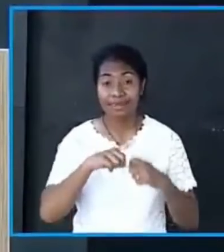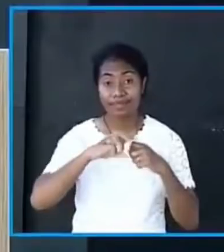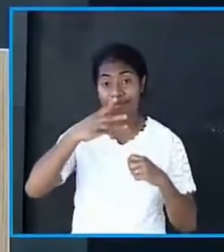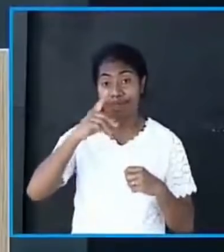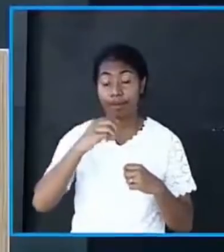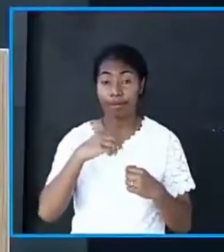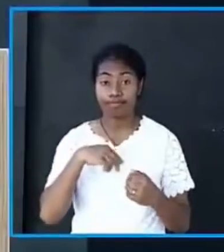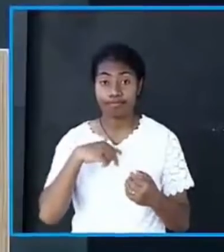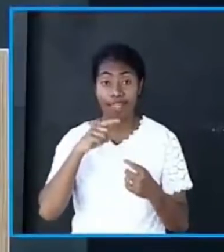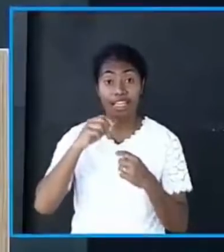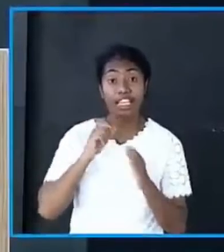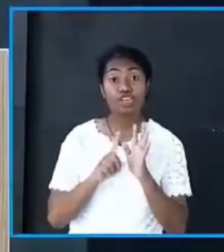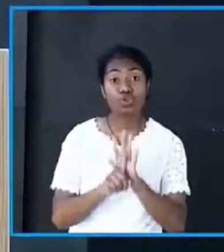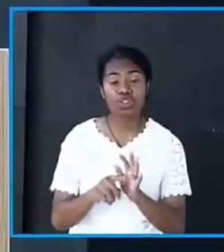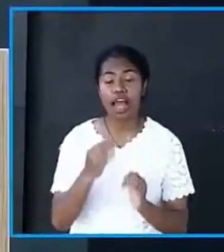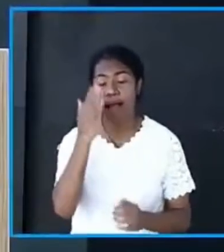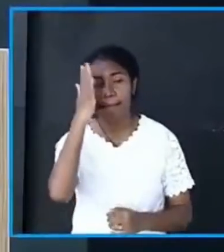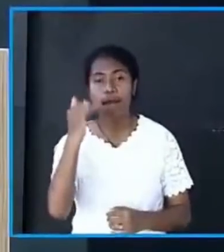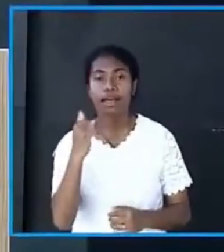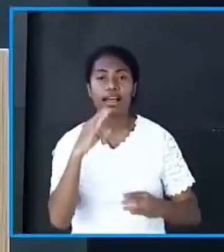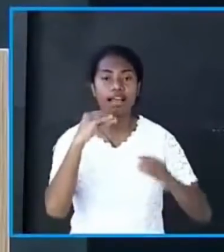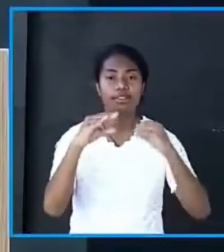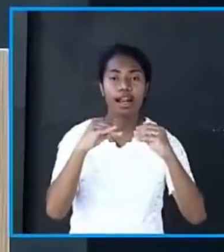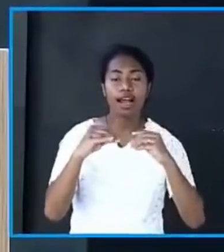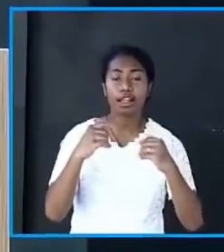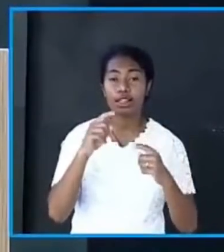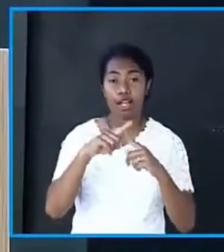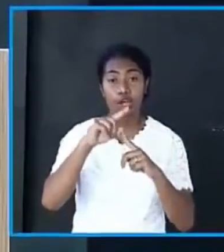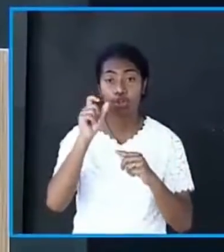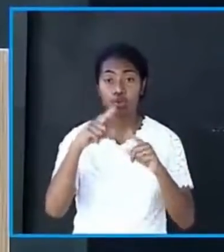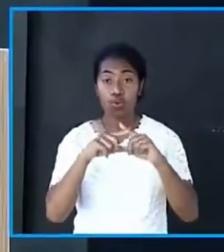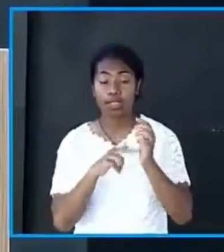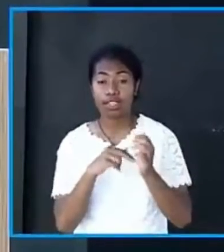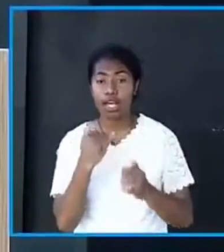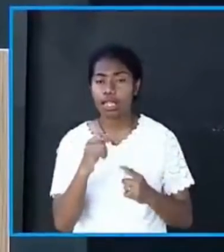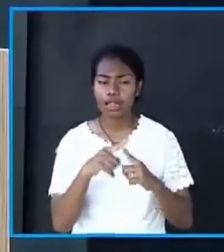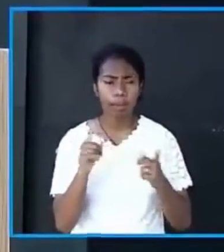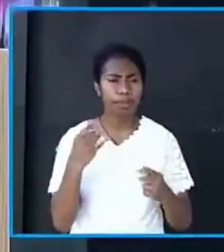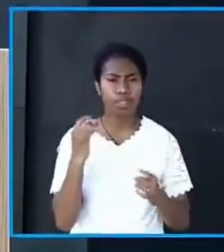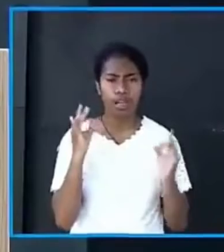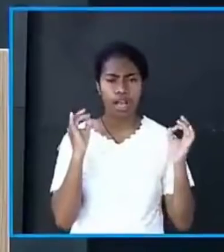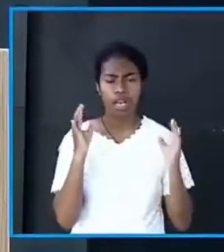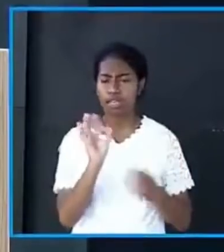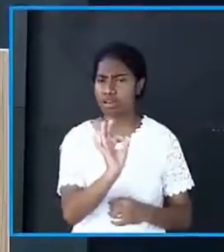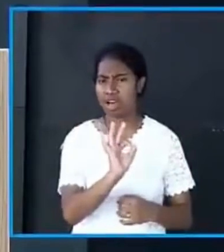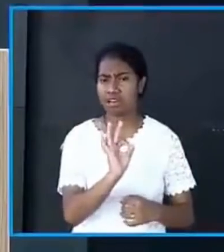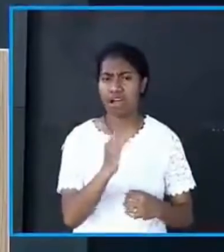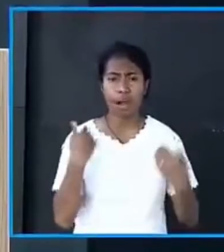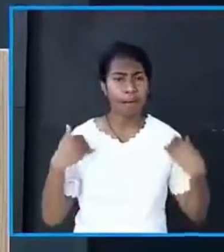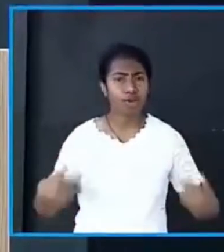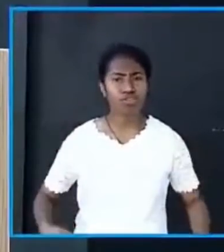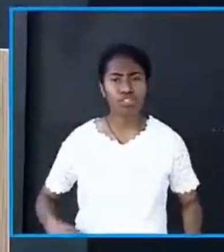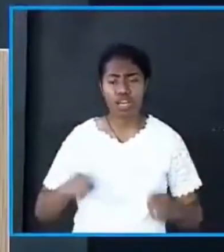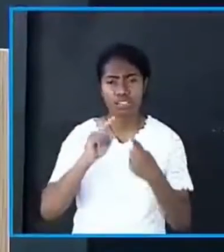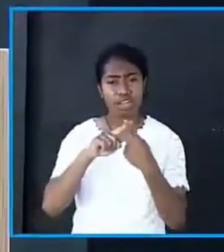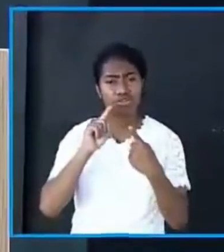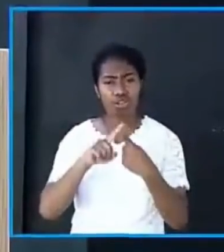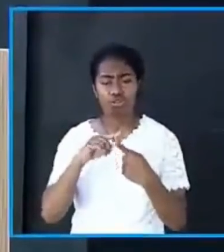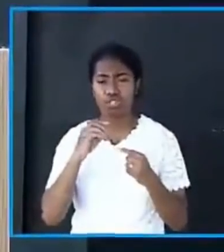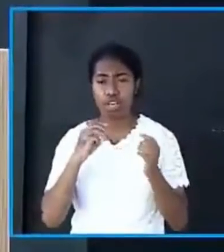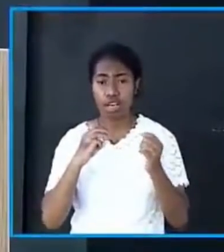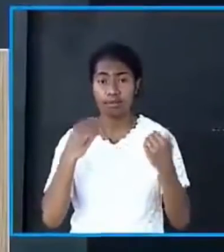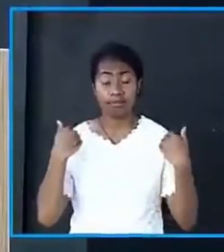diajarkan kepada dia tapi hubungan secara rohani Tidak ada manusia satu-satunya makhluk yang